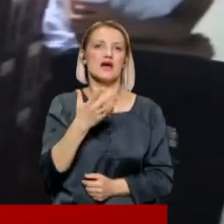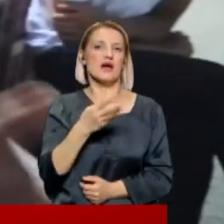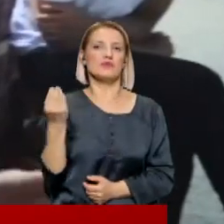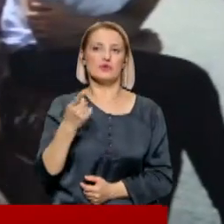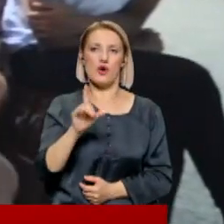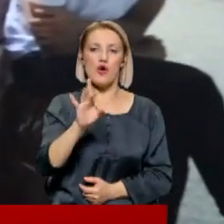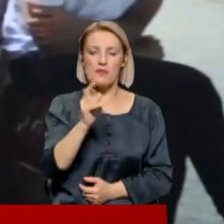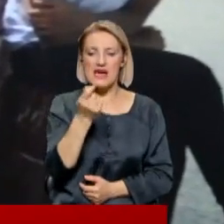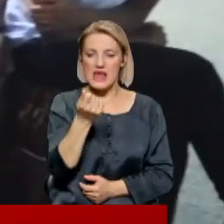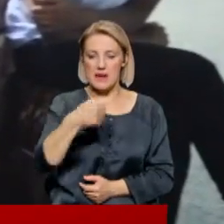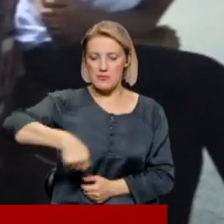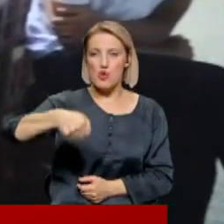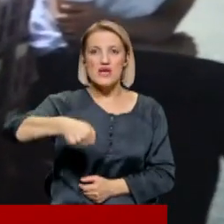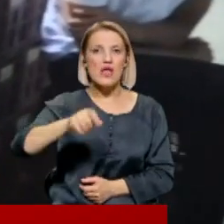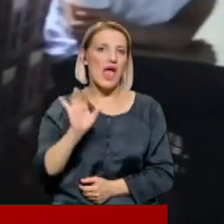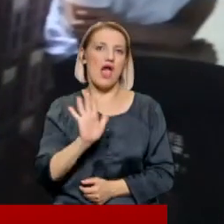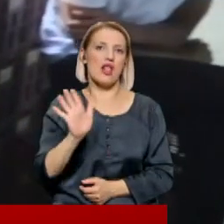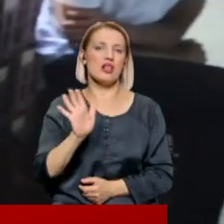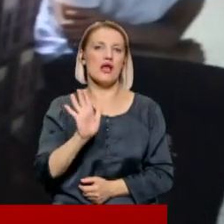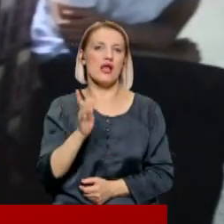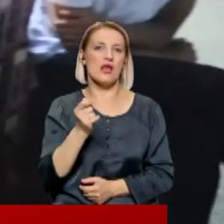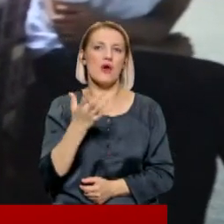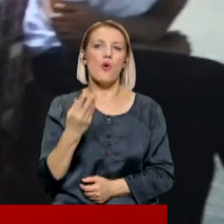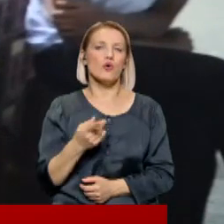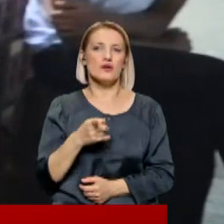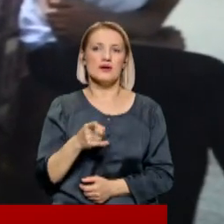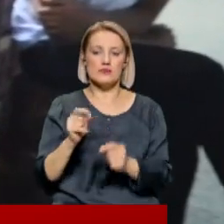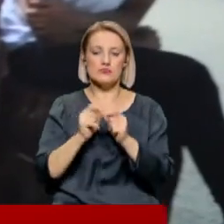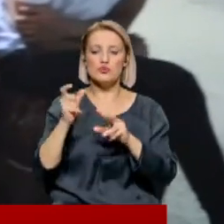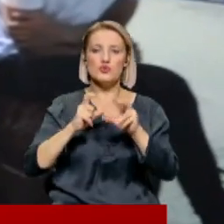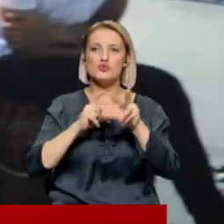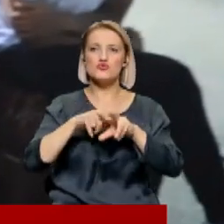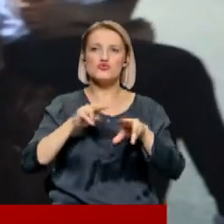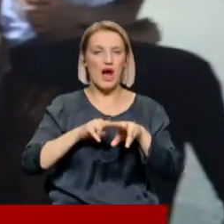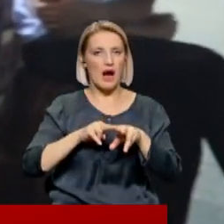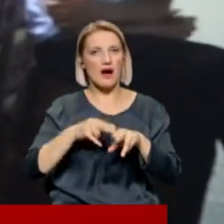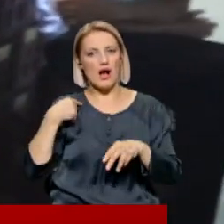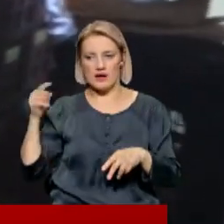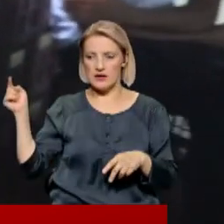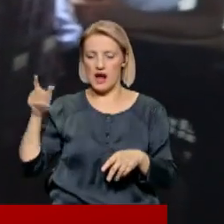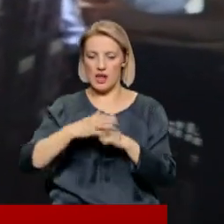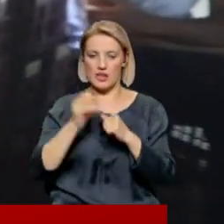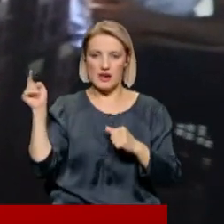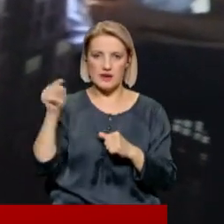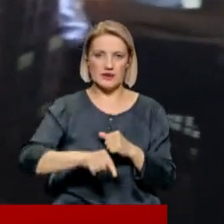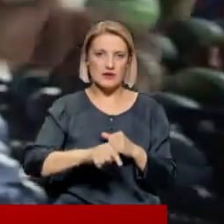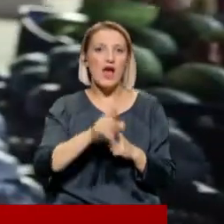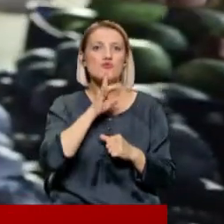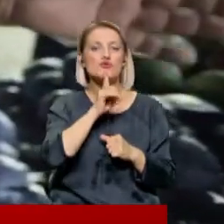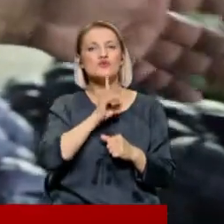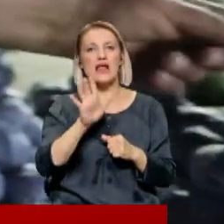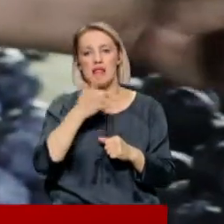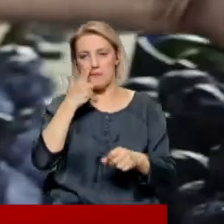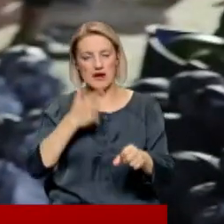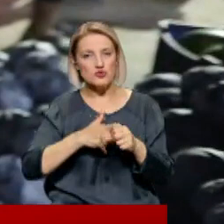yükseldi. 15 liralık poşet 50 lira oldu. Ben buraya Bucak'tan Antalya'ya 100-150 lira mazot yakıyordum, 5-600 lira yakıyor.